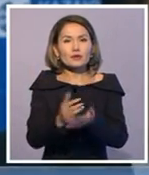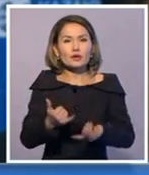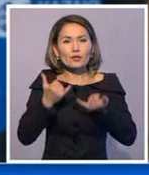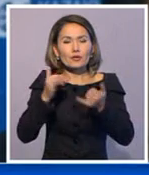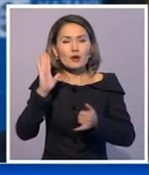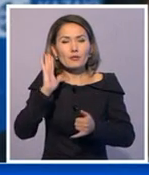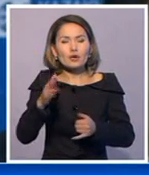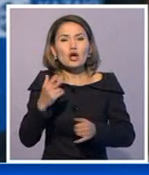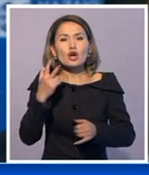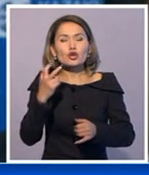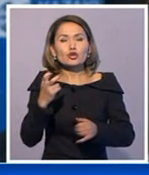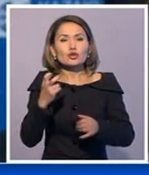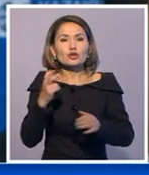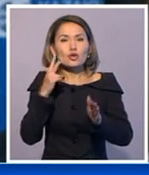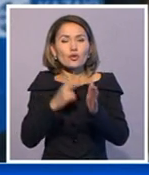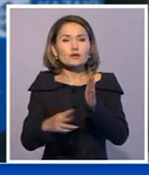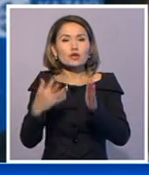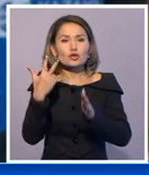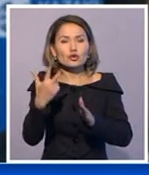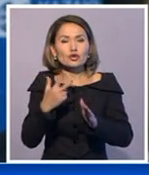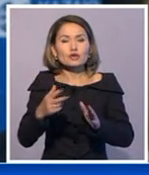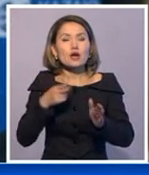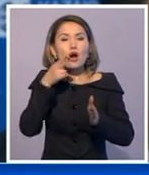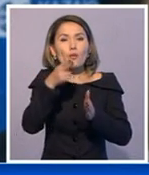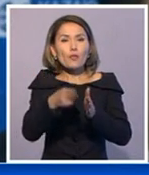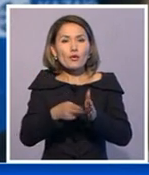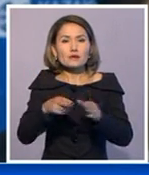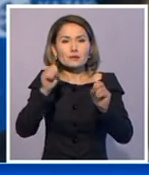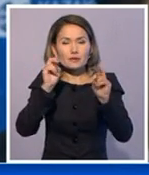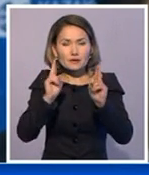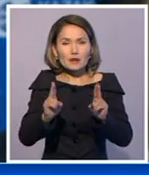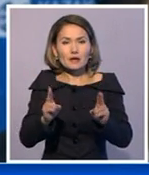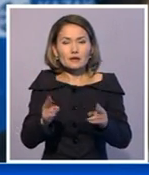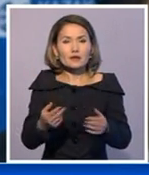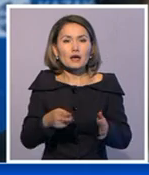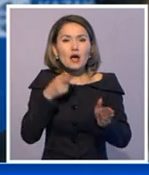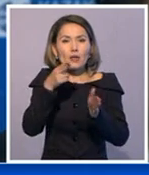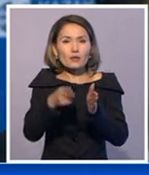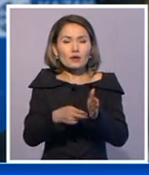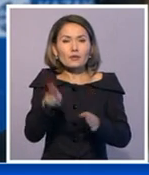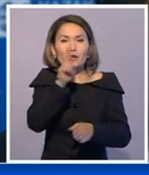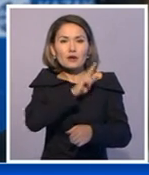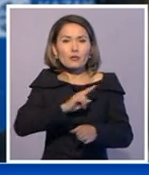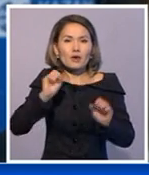пойыз осынан кешкі сағат 23:15-те, ал 20:45-те кері қайтады. Жол 8 сағаттай.